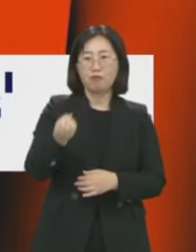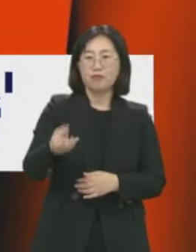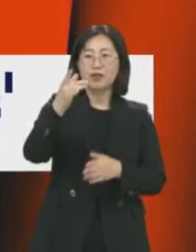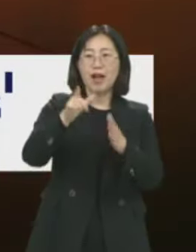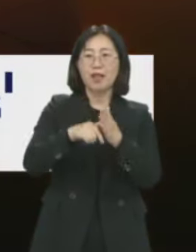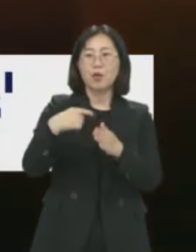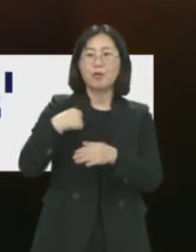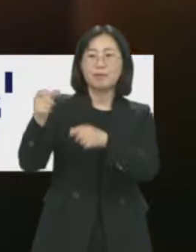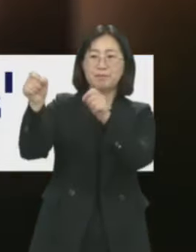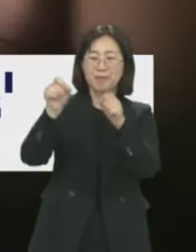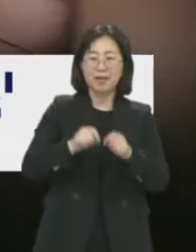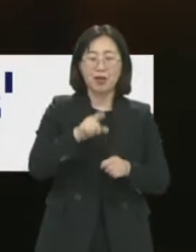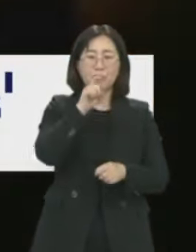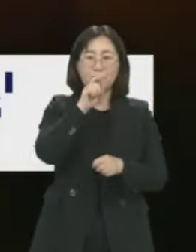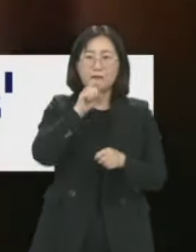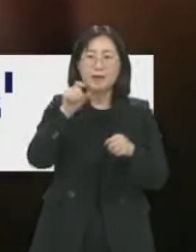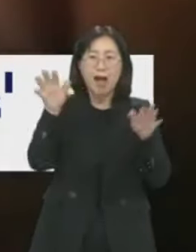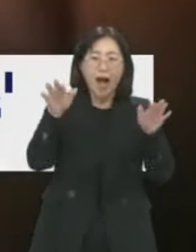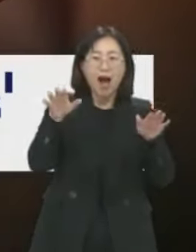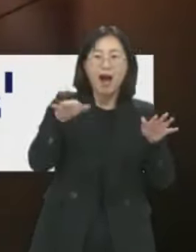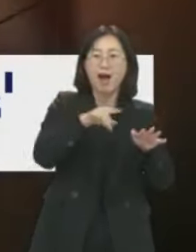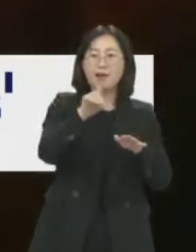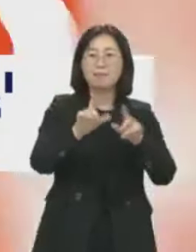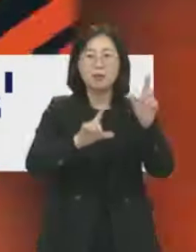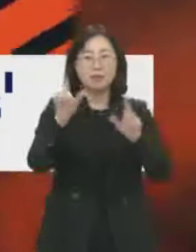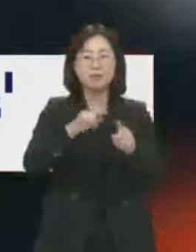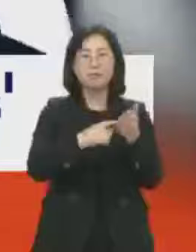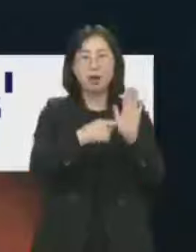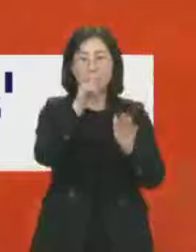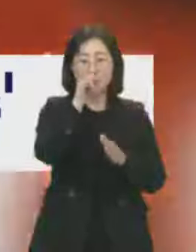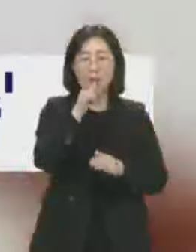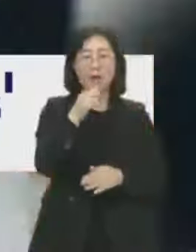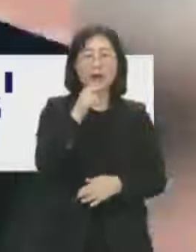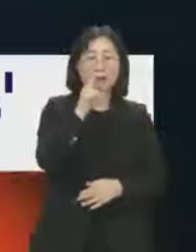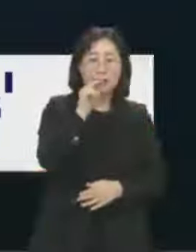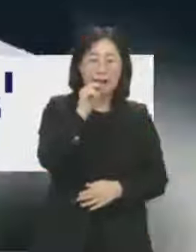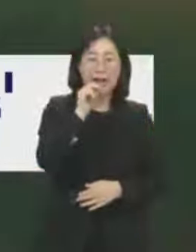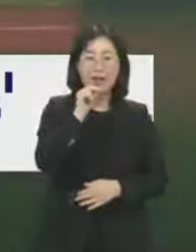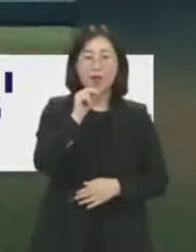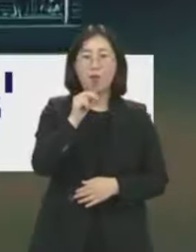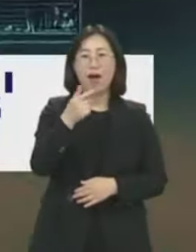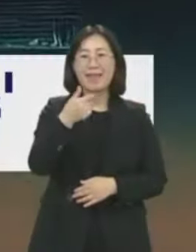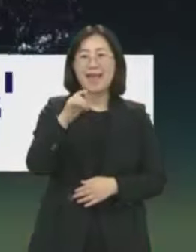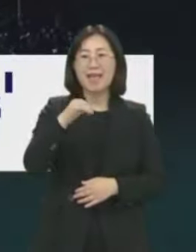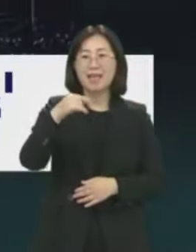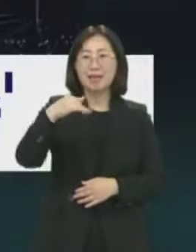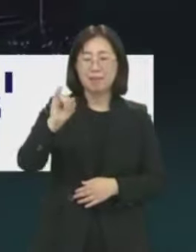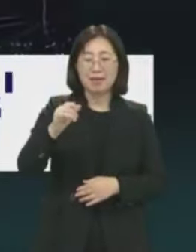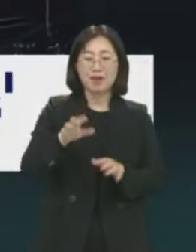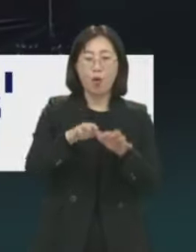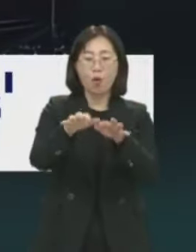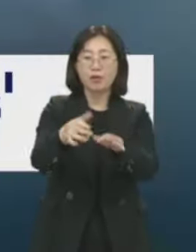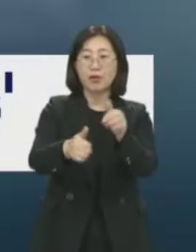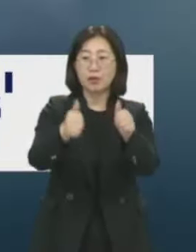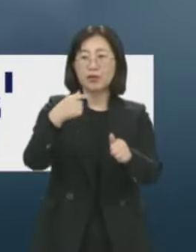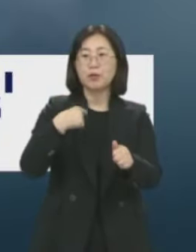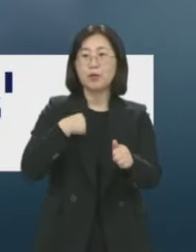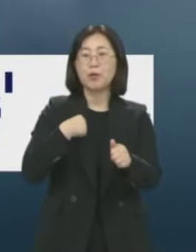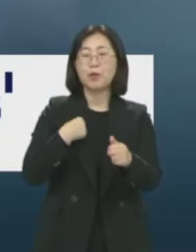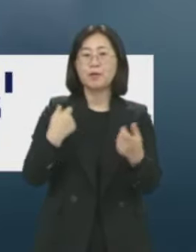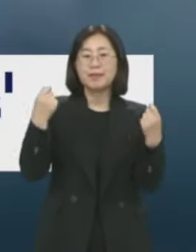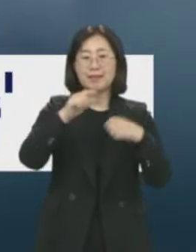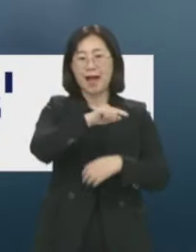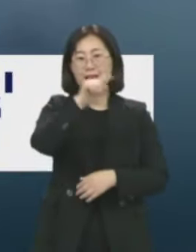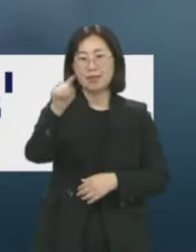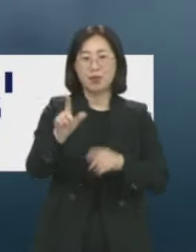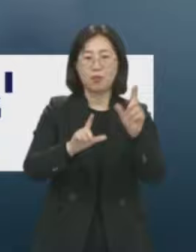계승해 독수리가 사냥하는 모습을 표현했고 그레이와 네이비를 기본 색상으로 택한 원정 유니폼 로고는 아치형으로